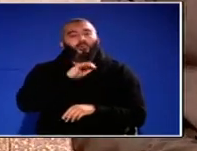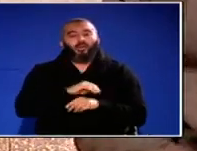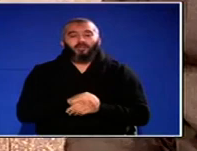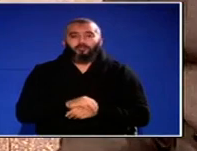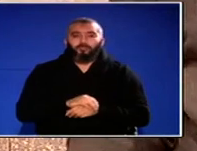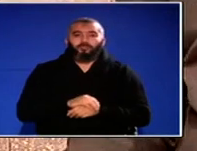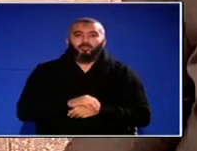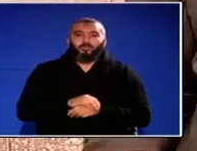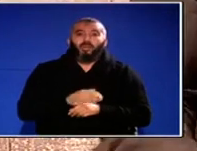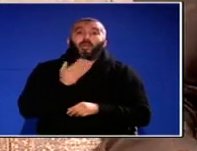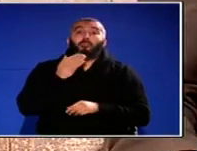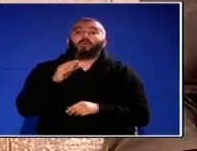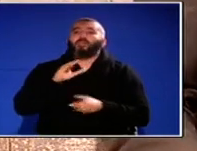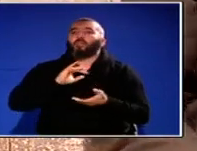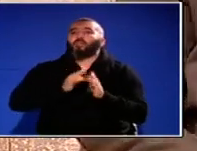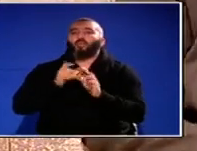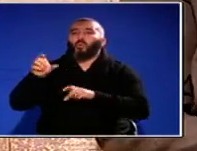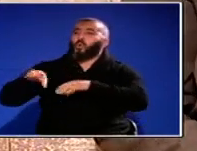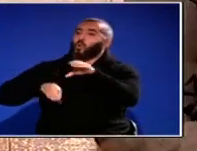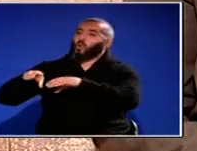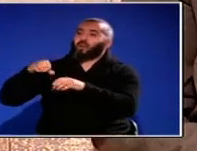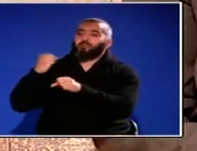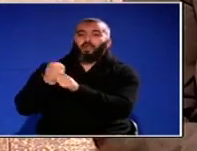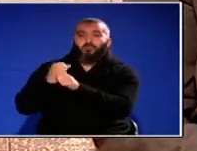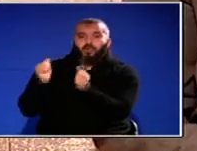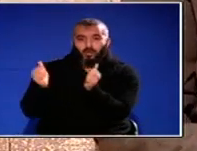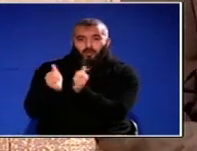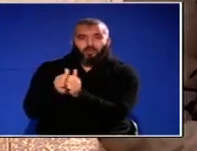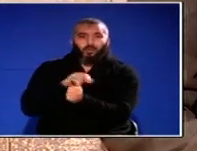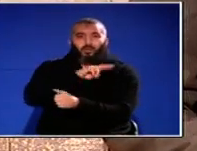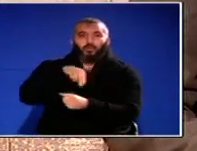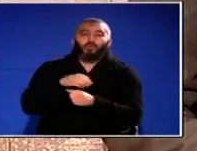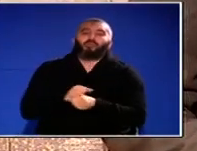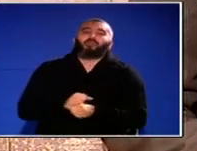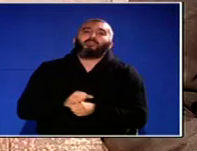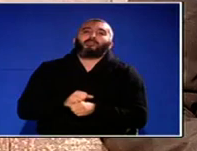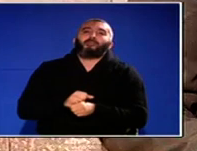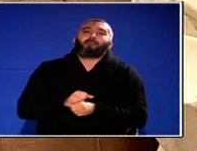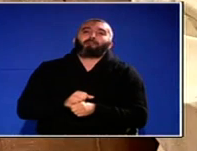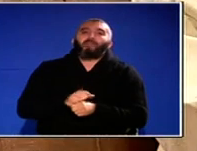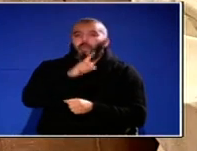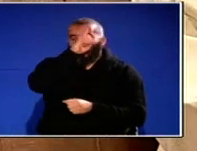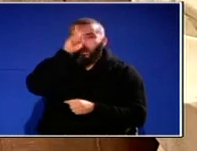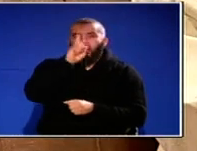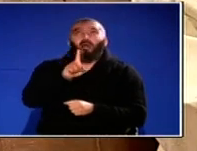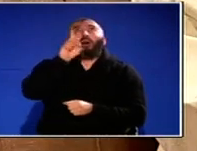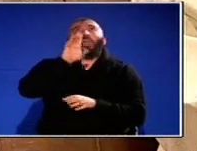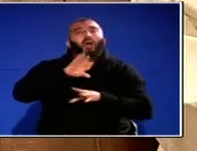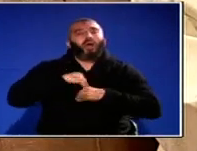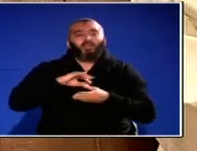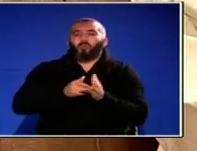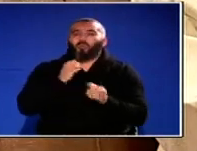عمار. سيد أحمد بارك الله فيكم وجزاكم الله خيرا على هذا الدعاء، ورب إن شاء الله يجعل القبول في كل الأعمال إن شاء